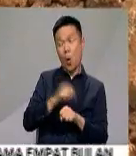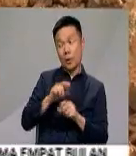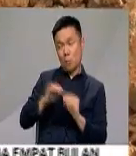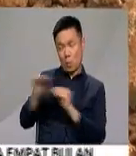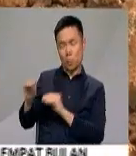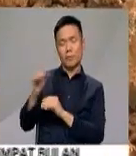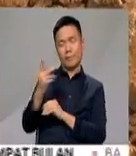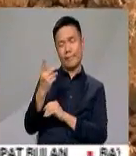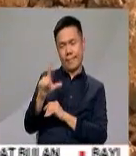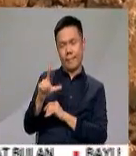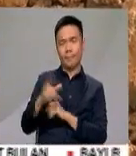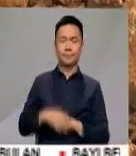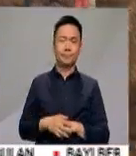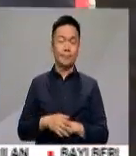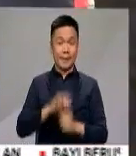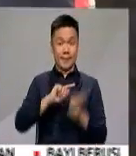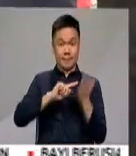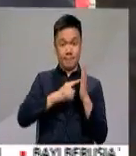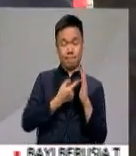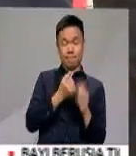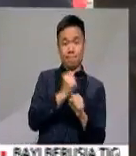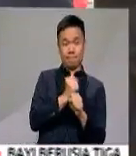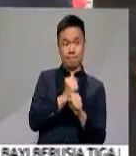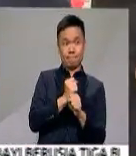Allahyarham mula berkhidmat di RTM pada tahun